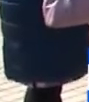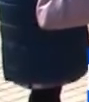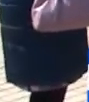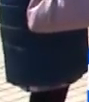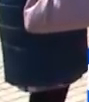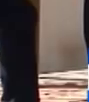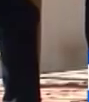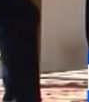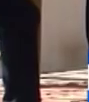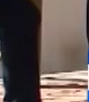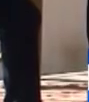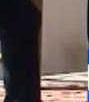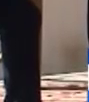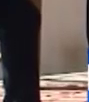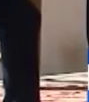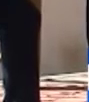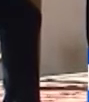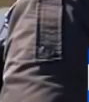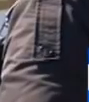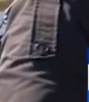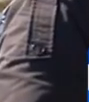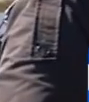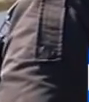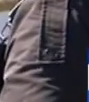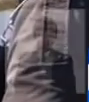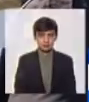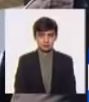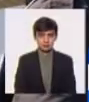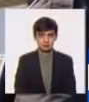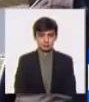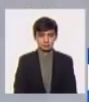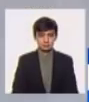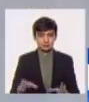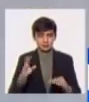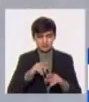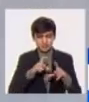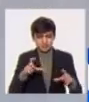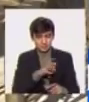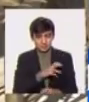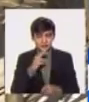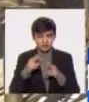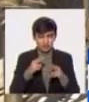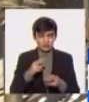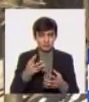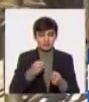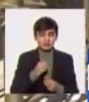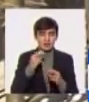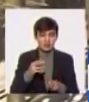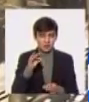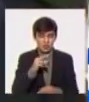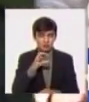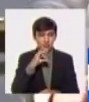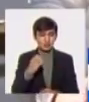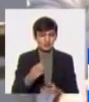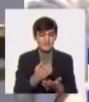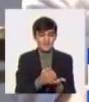сразу. Полицейские пропускали не всех и требовали соблюдать дистанцию. Люди возмущались, что так и не узнали, как получить социальную выплату